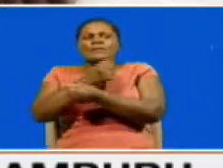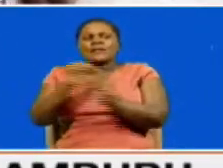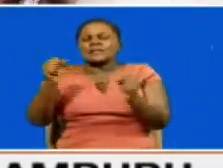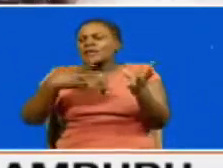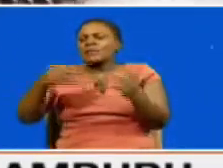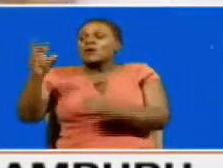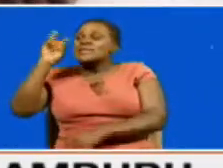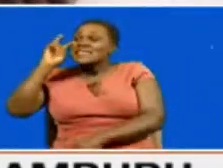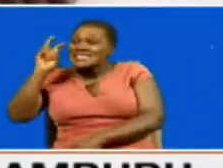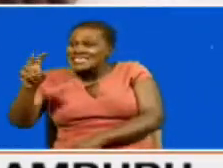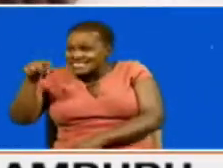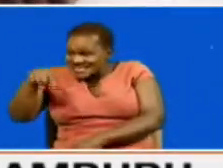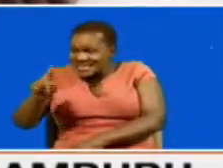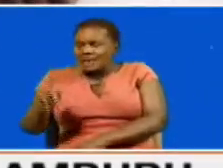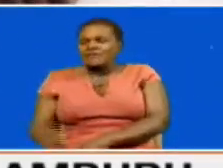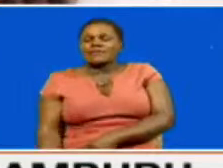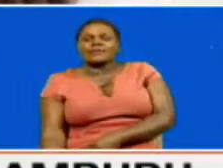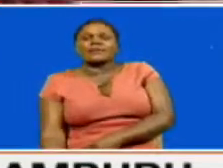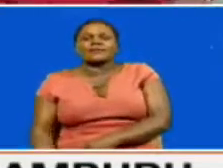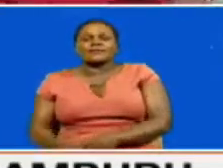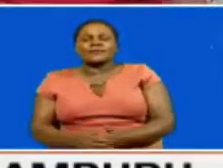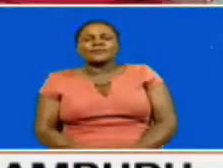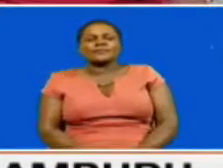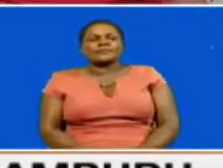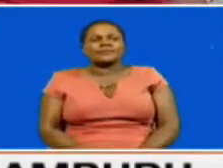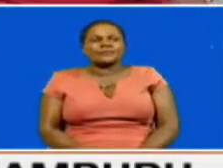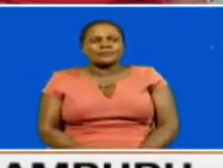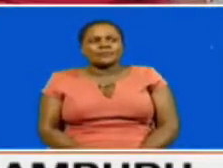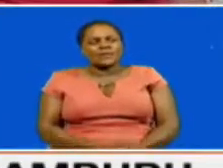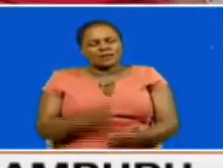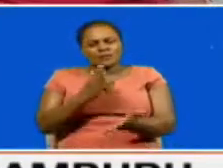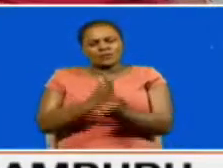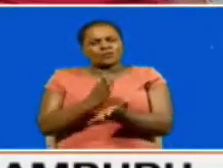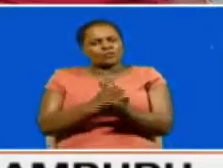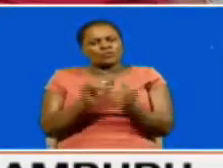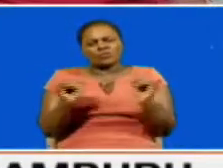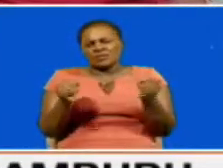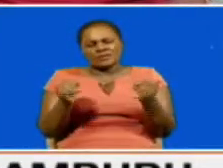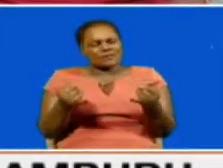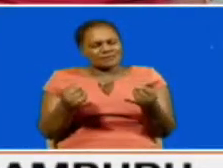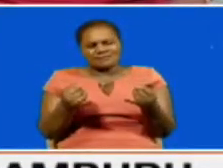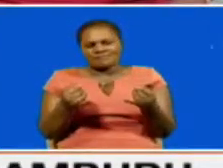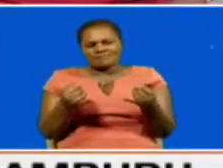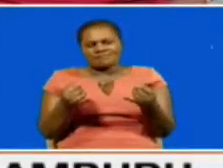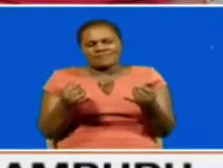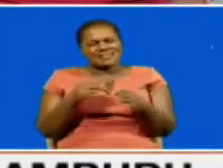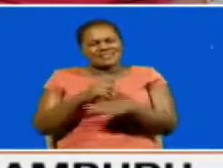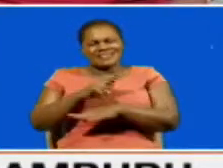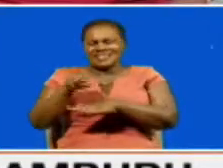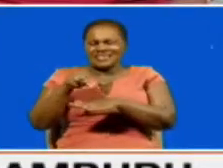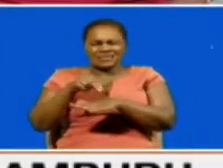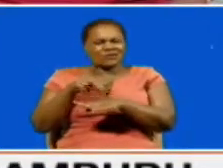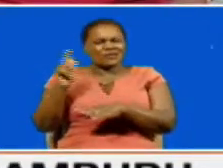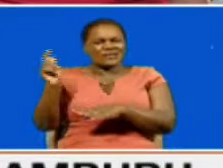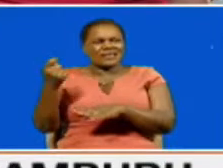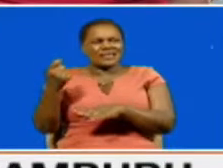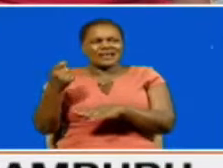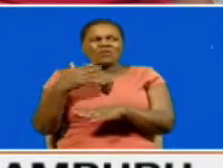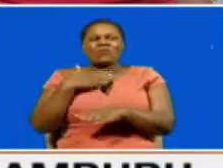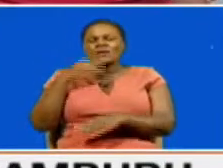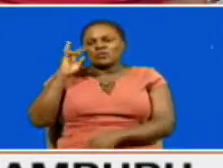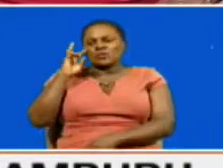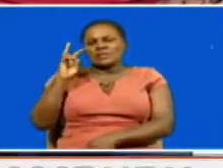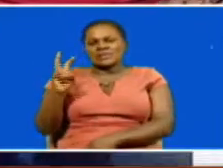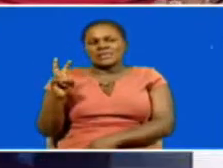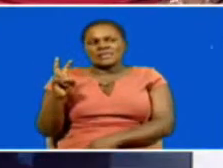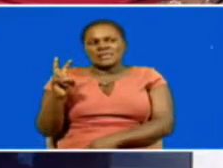atoke, aende angalie sio kibijisi. Na bila shaka ni taarifa ambayo bila shaka kama taifa wa Kenya wanastahili kuwa wanapewa